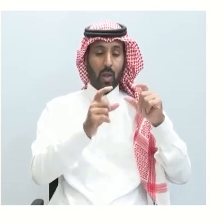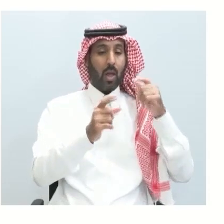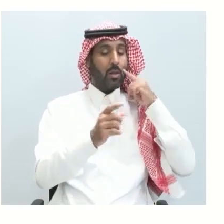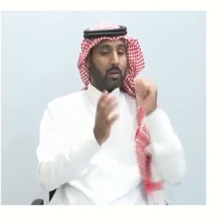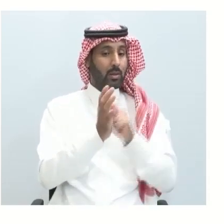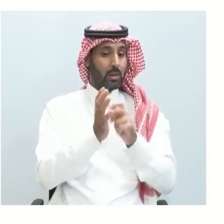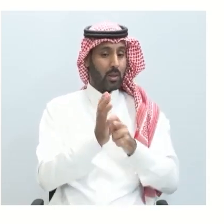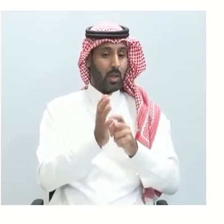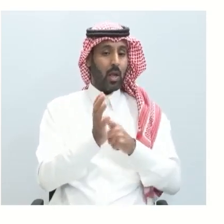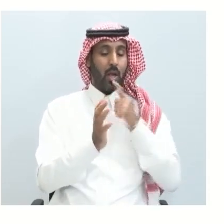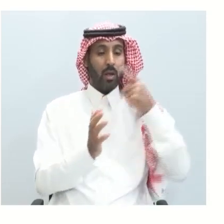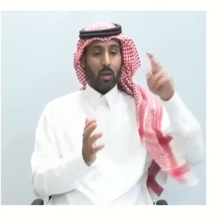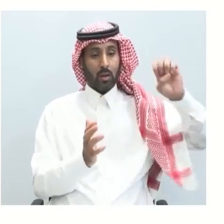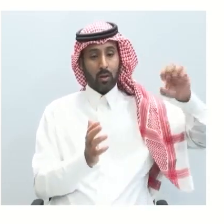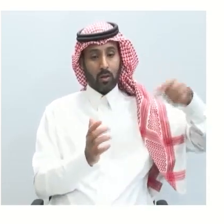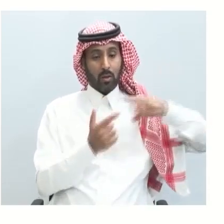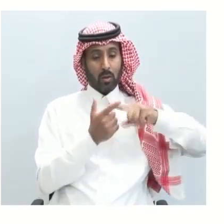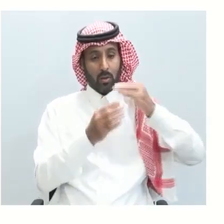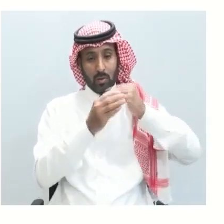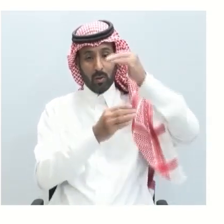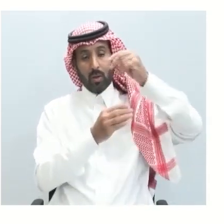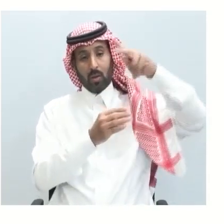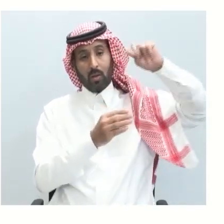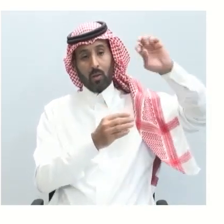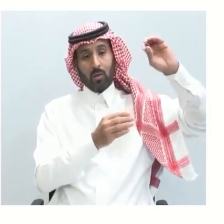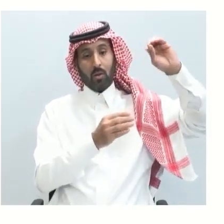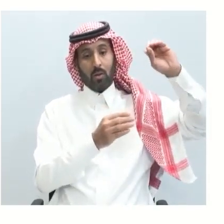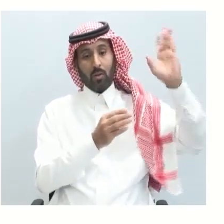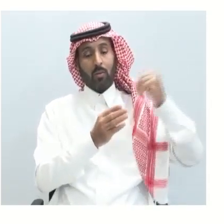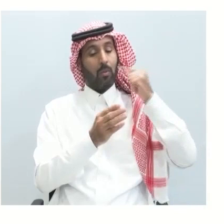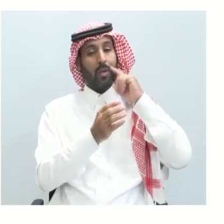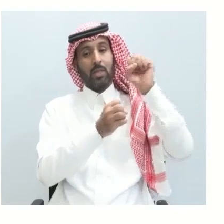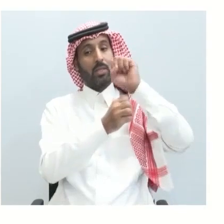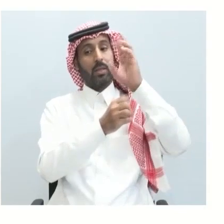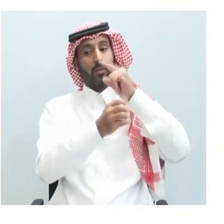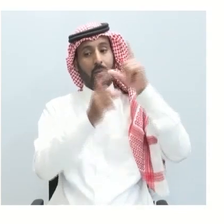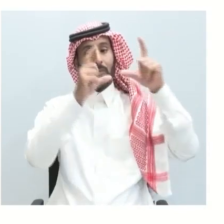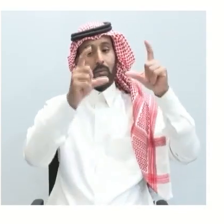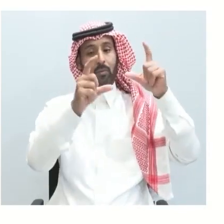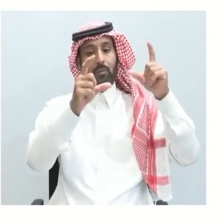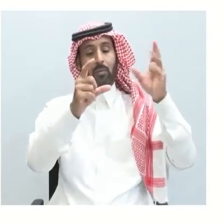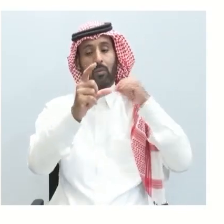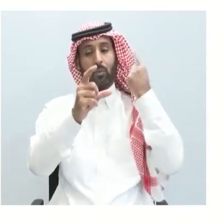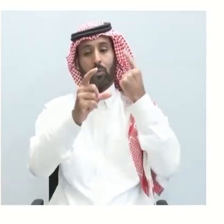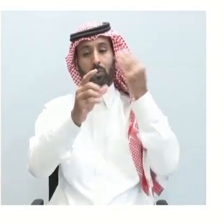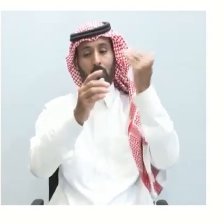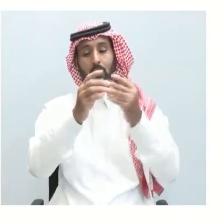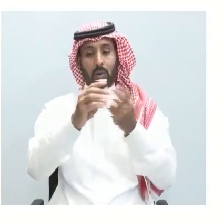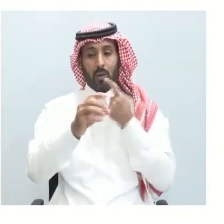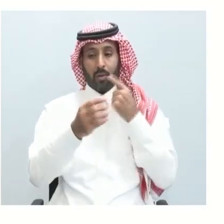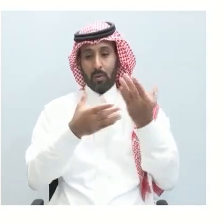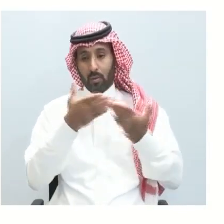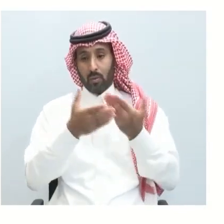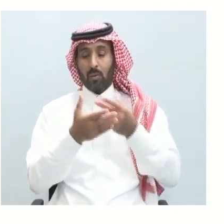ونقول الكي اي كيو تساوي تركيز طبعا لا يوجد هنا لدي ضرب لان في النواتج ماده واحده وفي المتفاعلات ماده